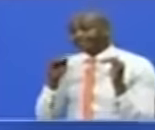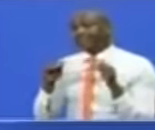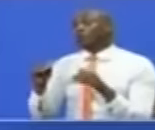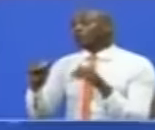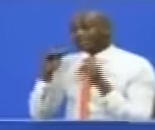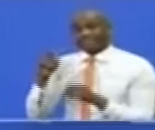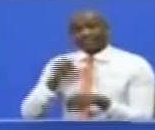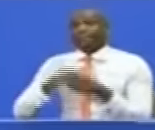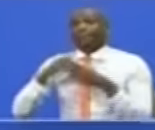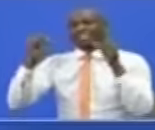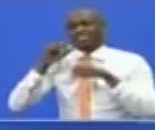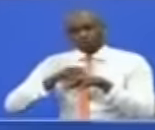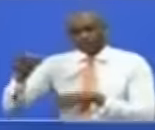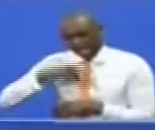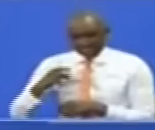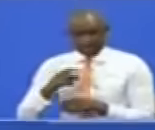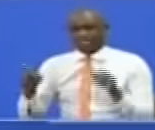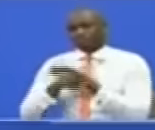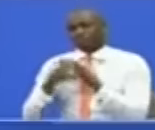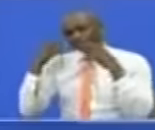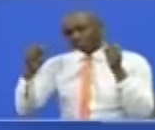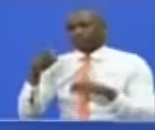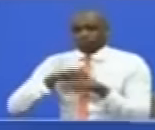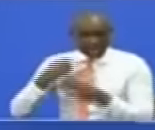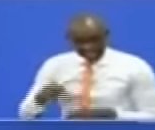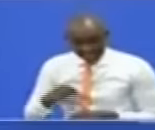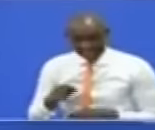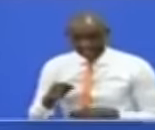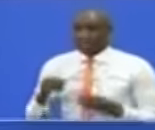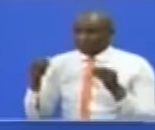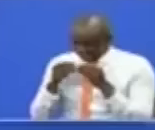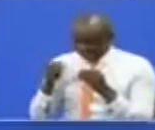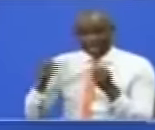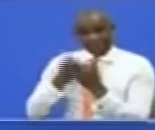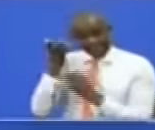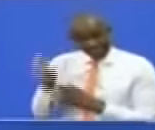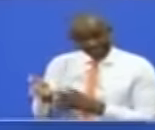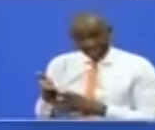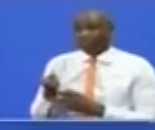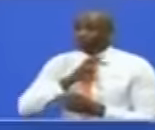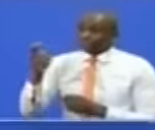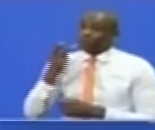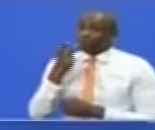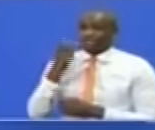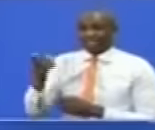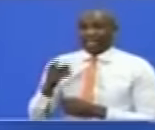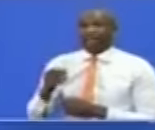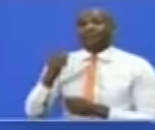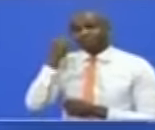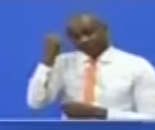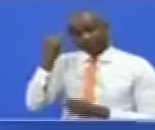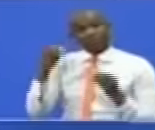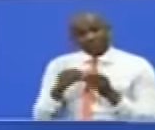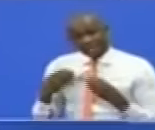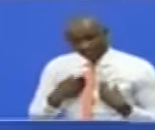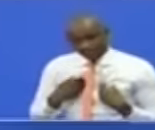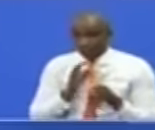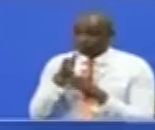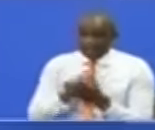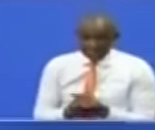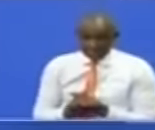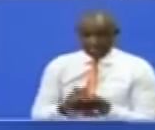Hatuwezi kungojea mpaka rais atuite sisi ama naibu wa rais atuite sisi. Mikutano yenye nimefanya mimi kwa West Pokot inapita 5. Mikutano yenye